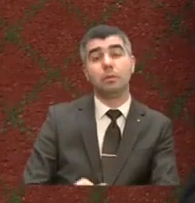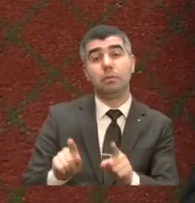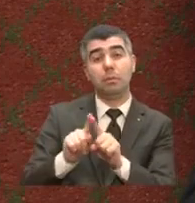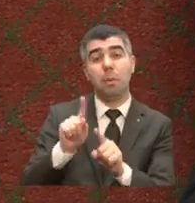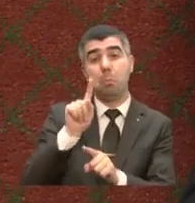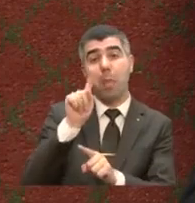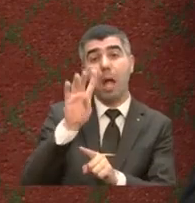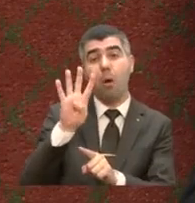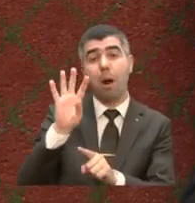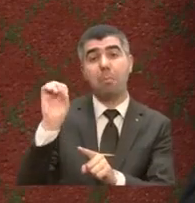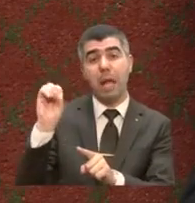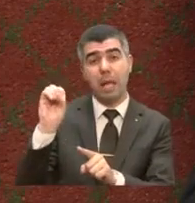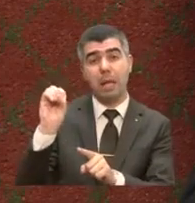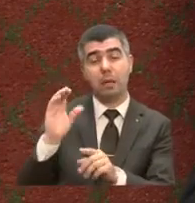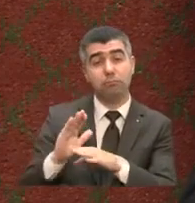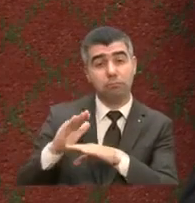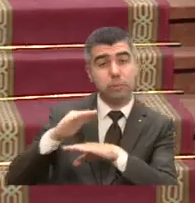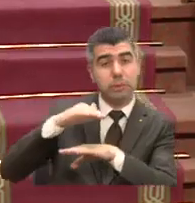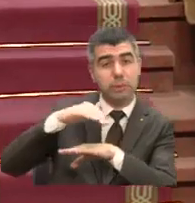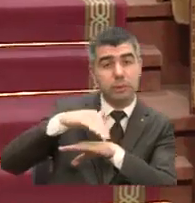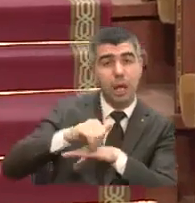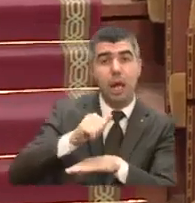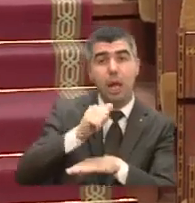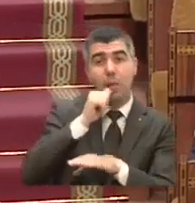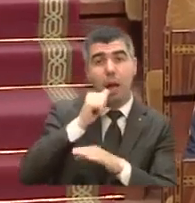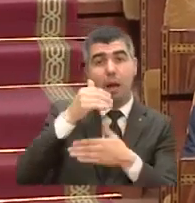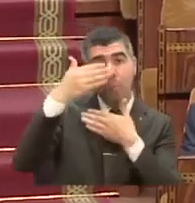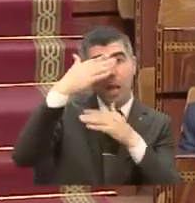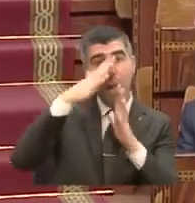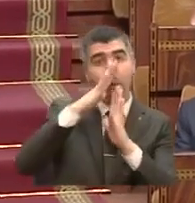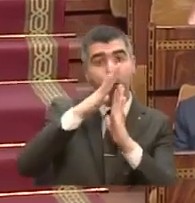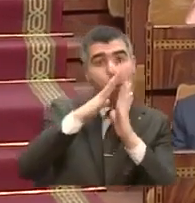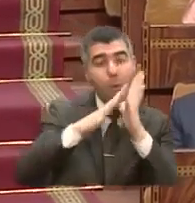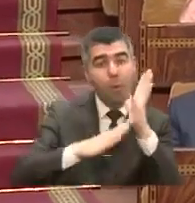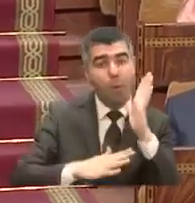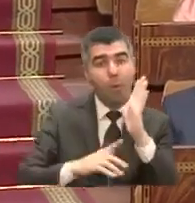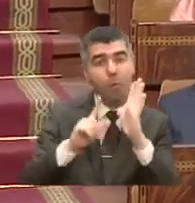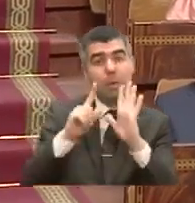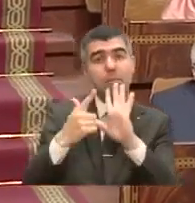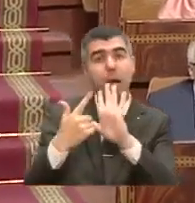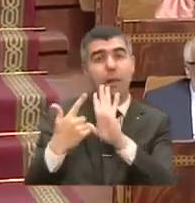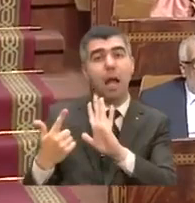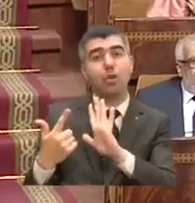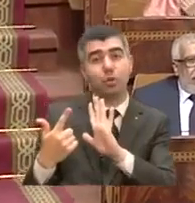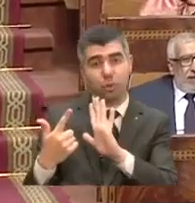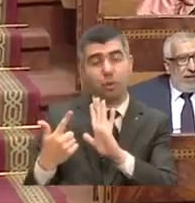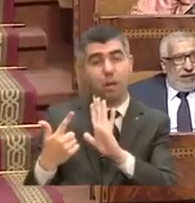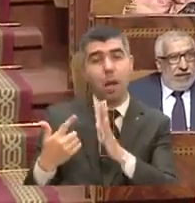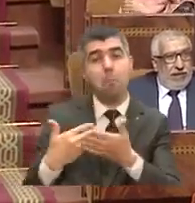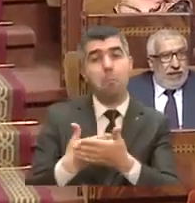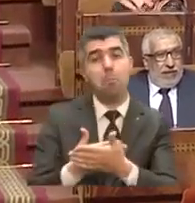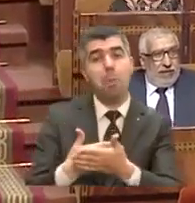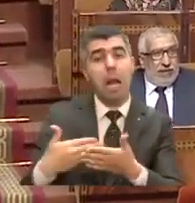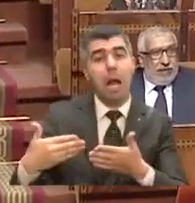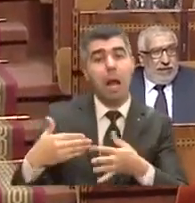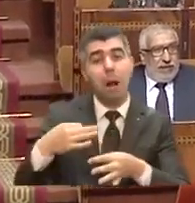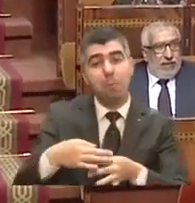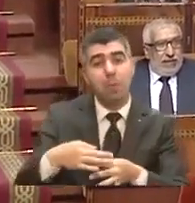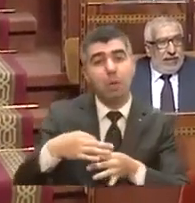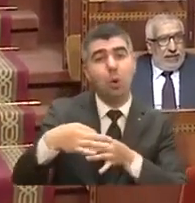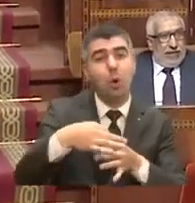سدا كبيرا بطاقة استيعابية تفوق 17.6 مليار متر مكعب، إضافة إلى آلاف العيون والآبار والمنابع